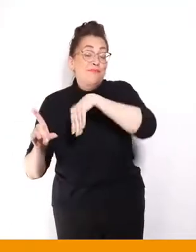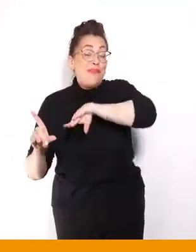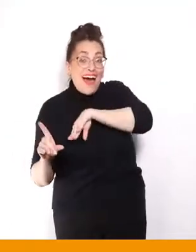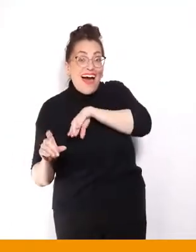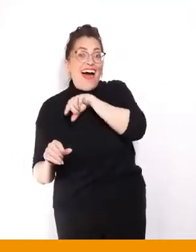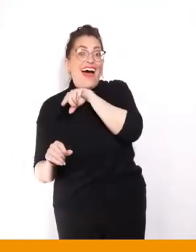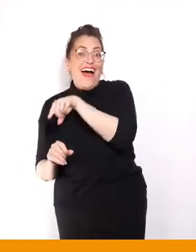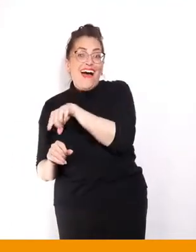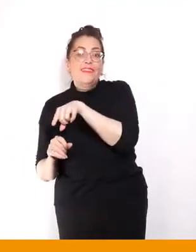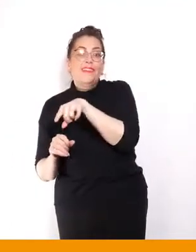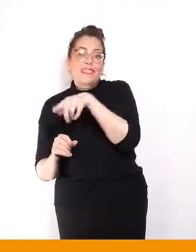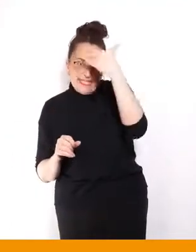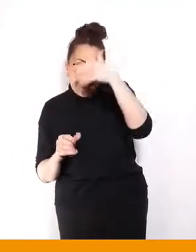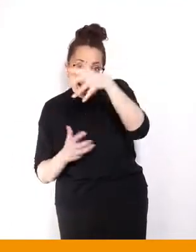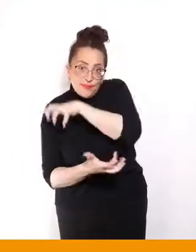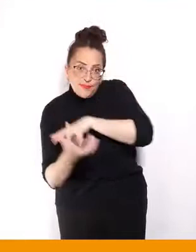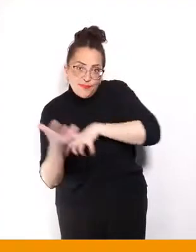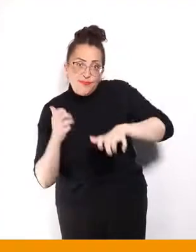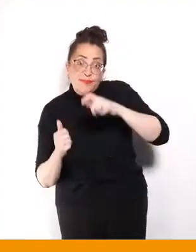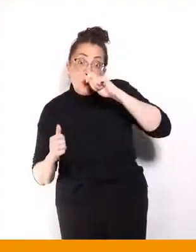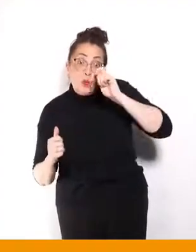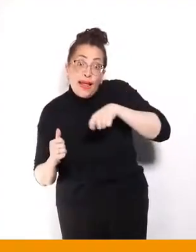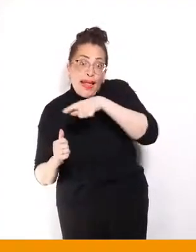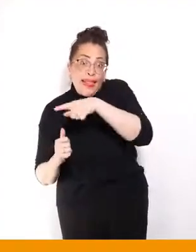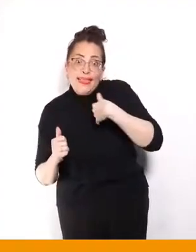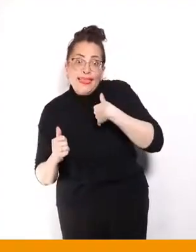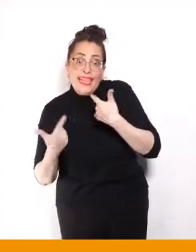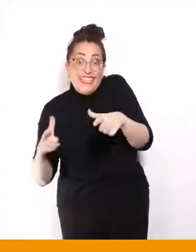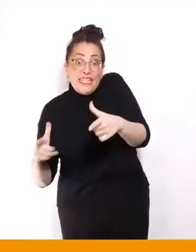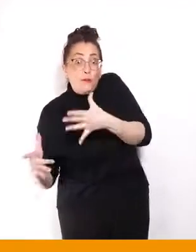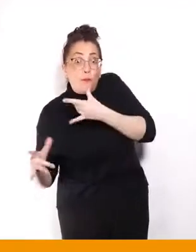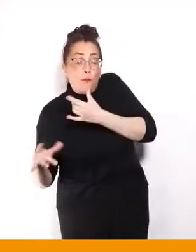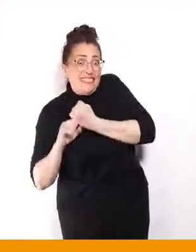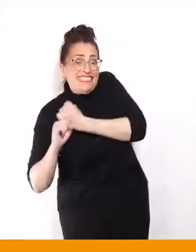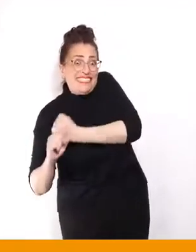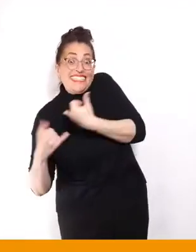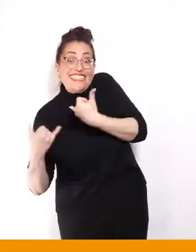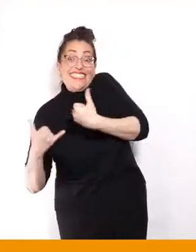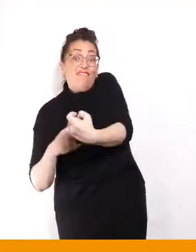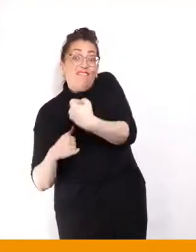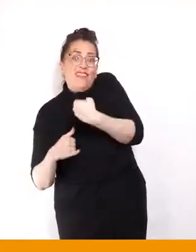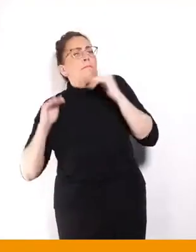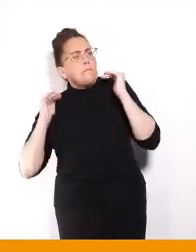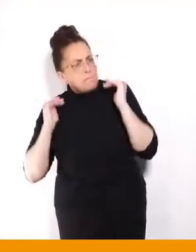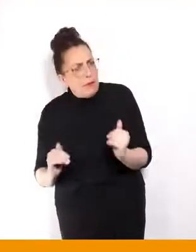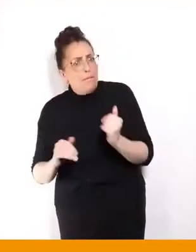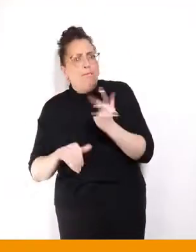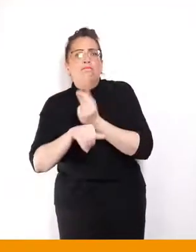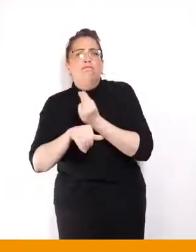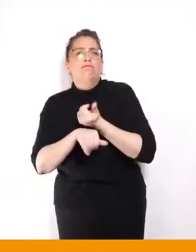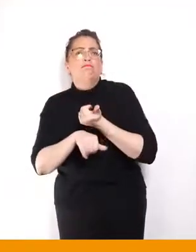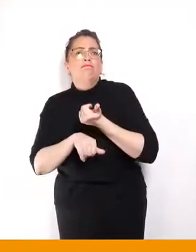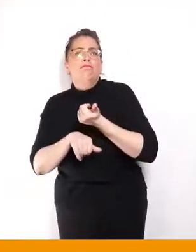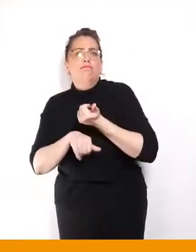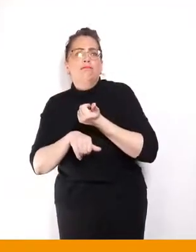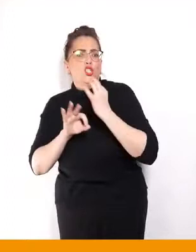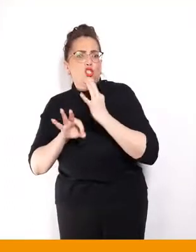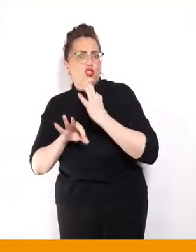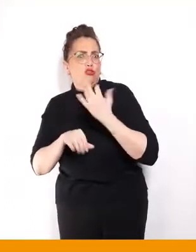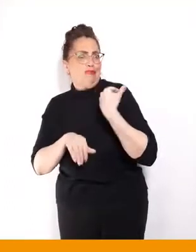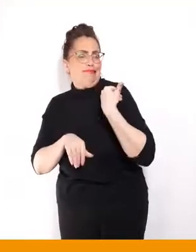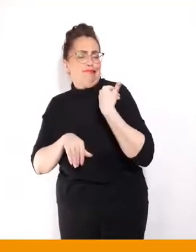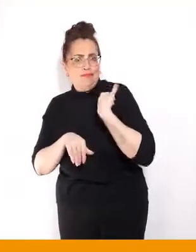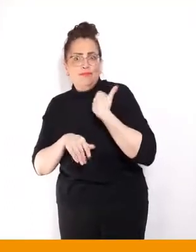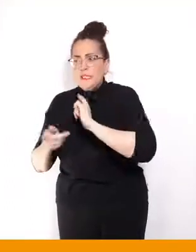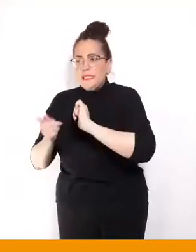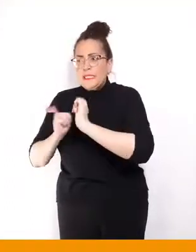la crise ukrainienne, n'a pas pu être disponible ce matin dans les studios. Mais nous avons enregistré un échange avec